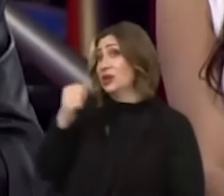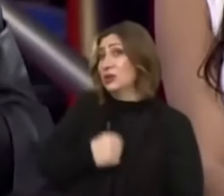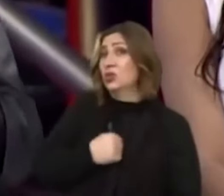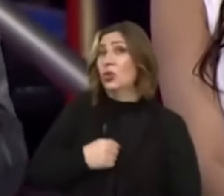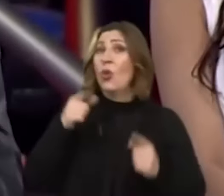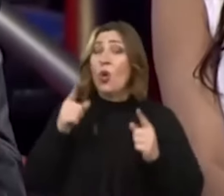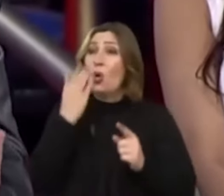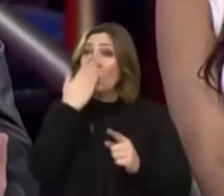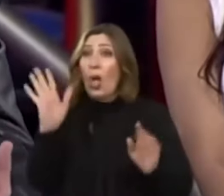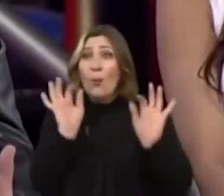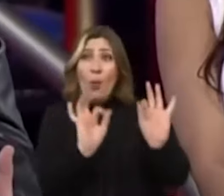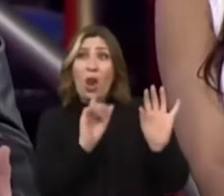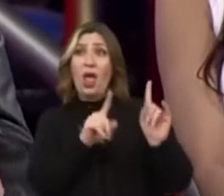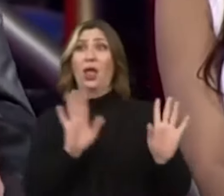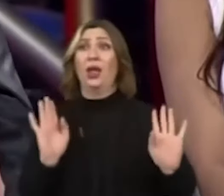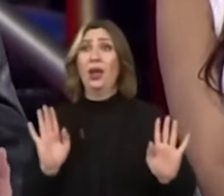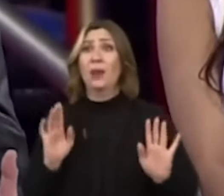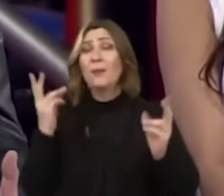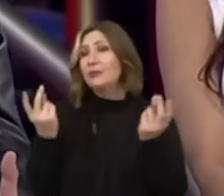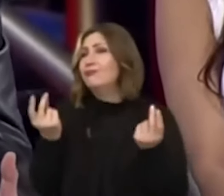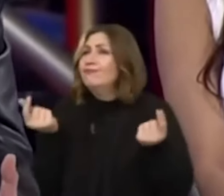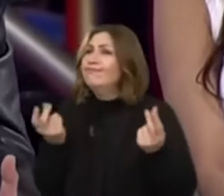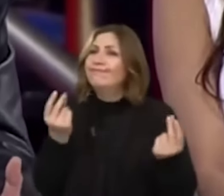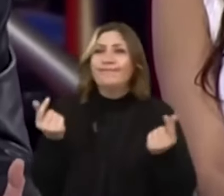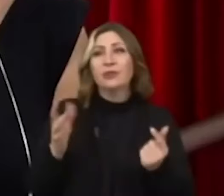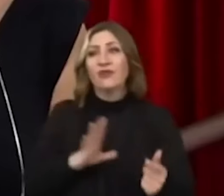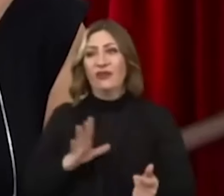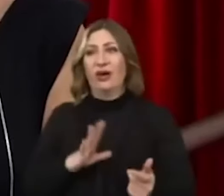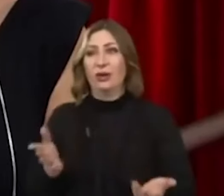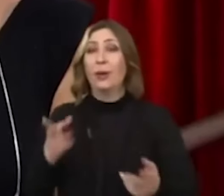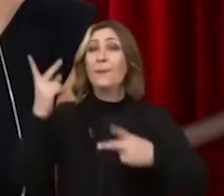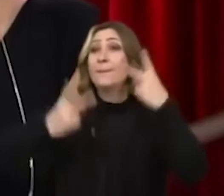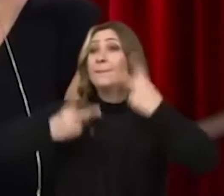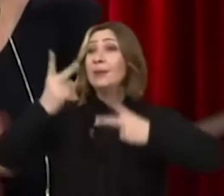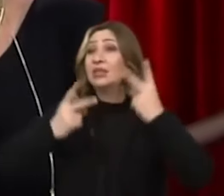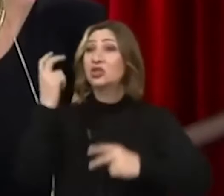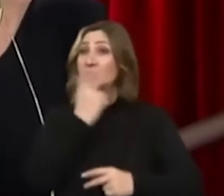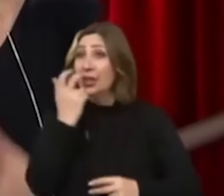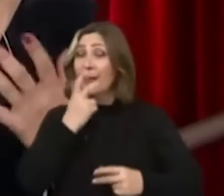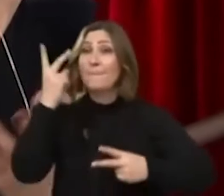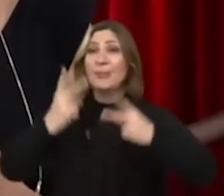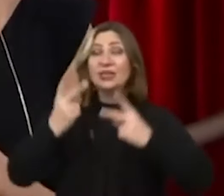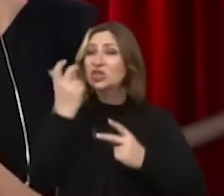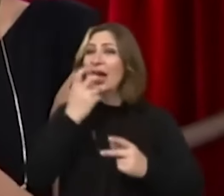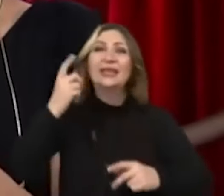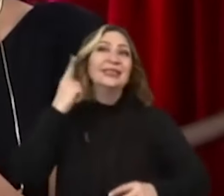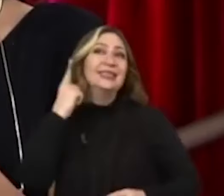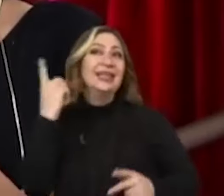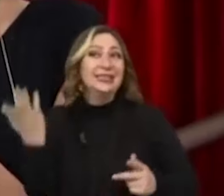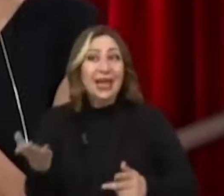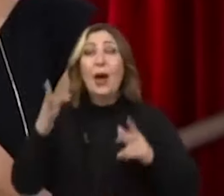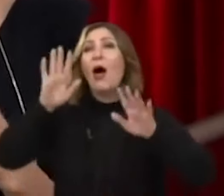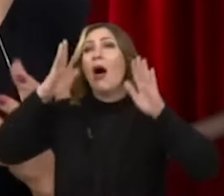Çünkü orijini böyle. Evet. Biraz oynatıyor. Şimdi bazen şarkılarda ya da şarkıların melodilerinde